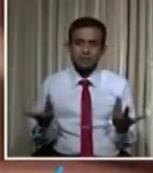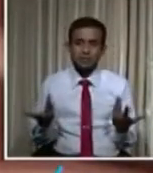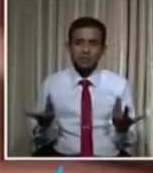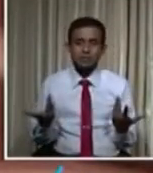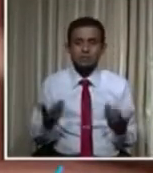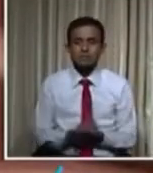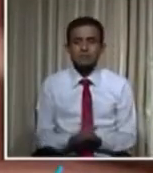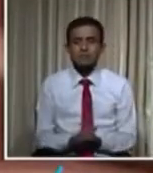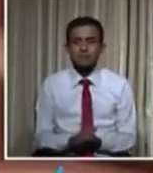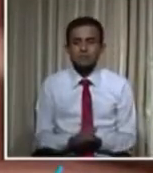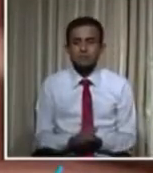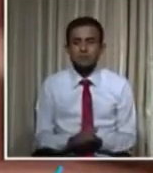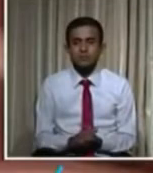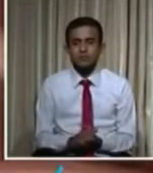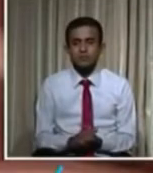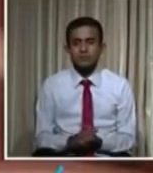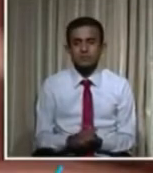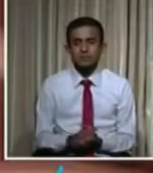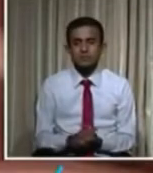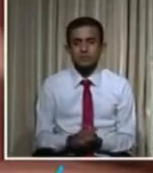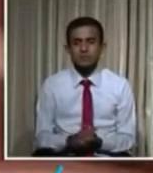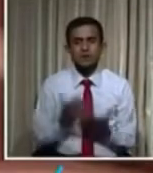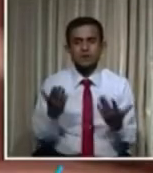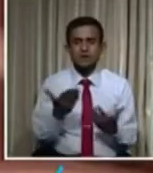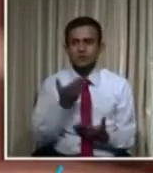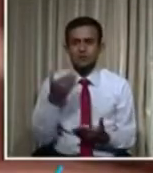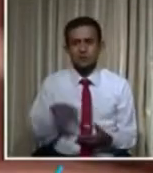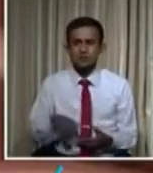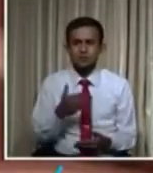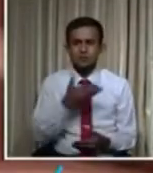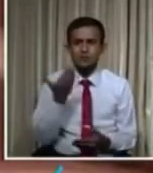මේ අපිට නැහැ හොඳට පුළුවන් දැනුත්.